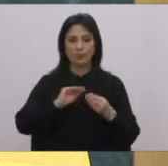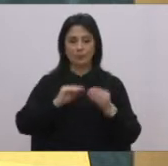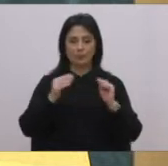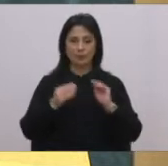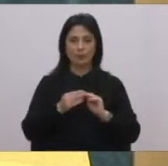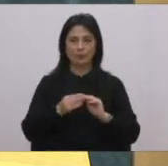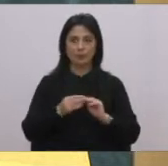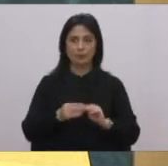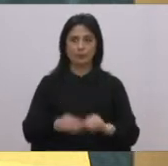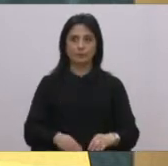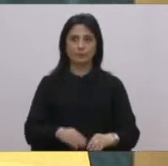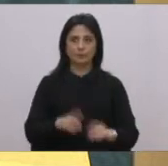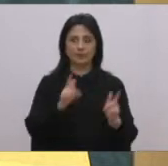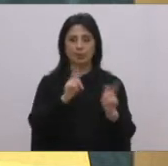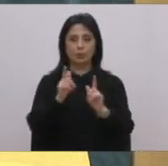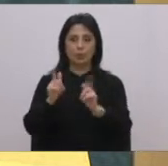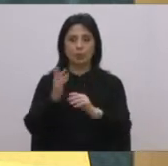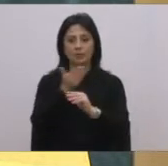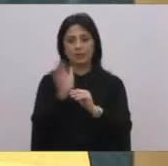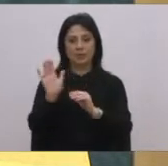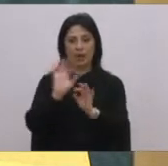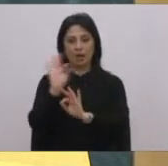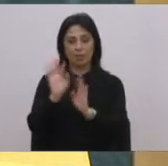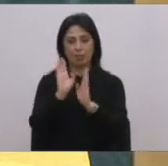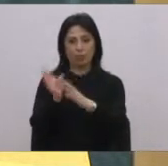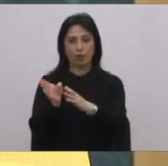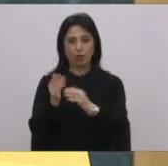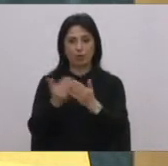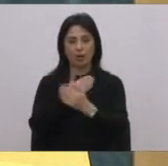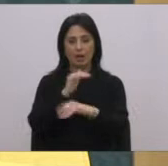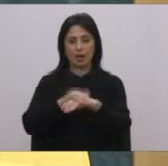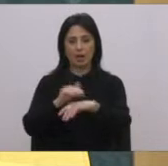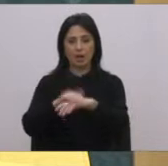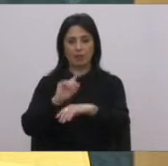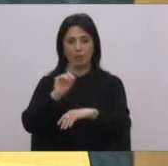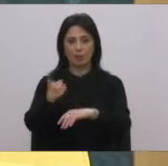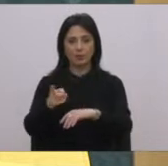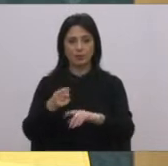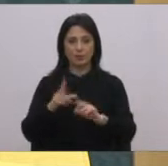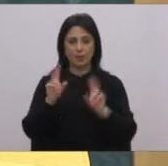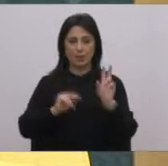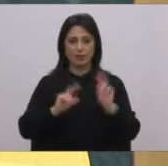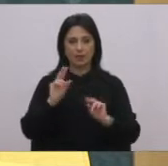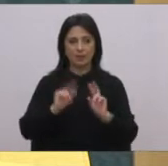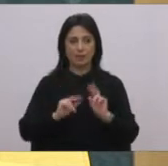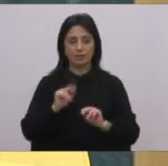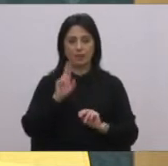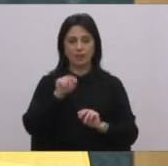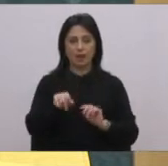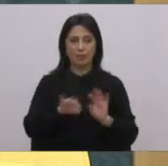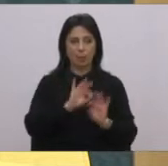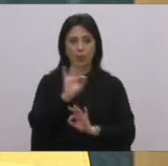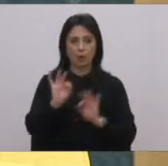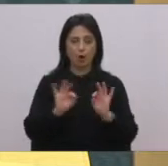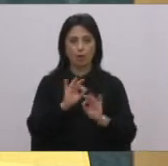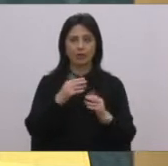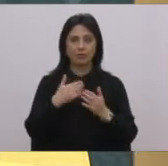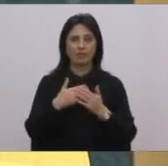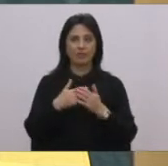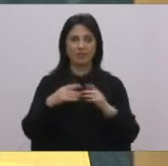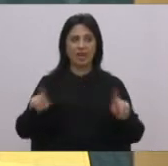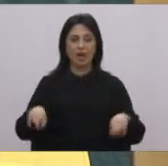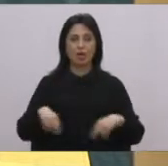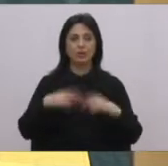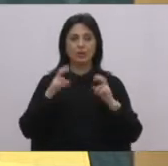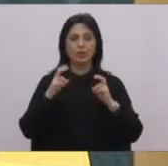გამოწვევებისა, მომზადდა ცალკე პროექტები უკვე ახალი გარემოების გათვალისწინებით და ამ პროექტების, ასე ვთქვათ,